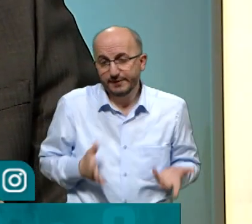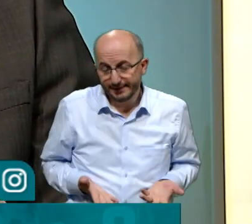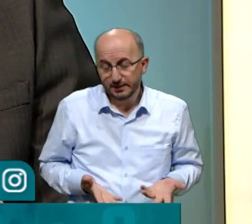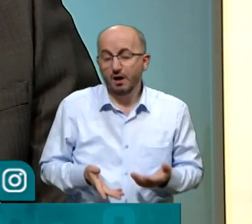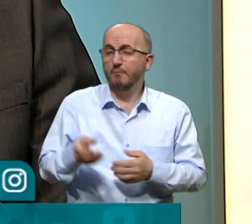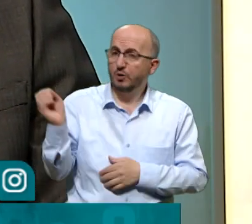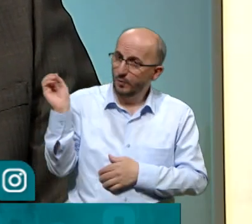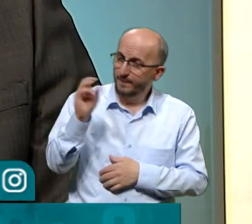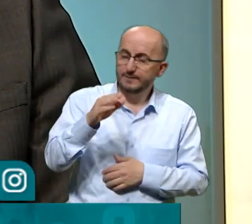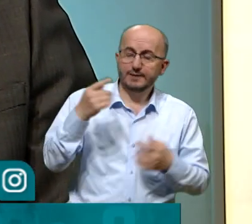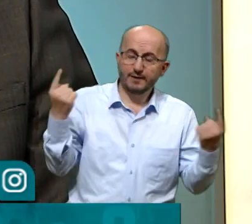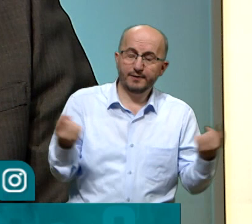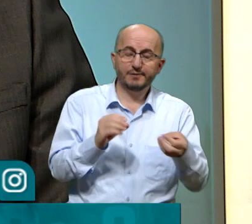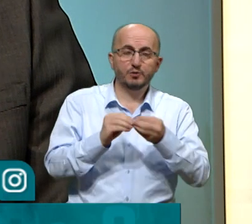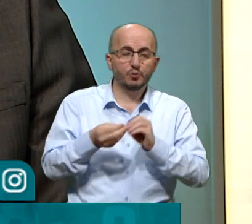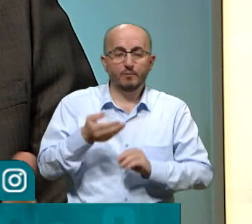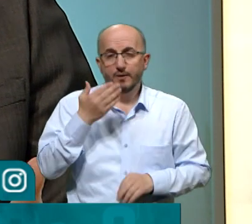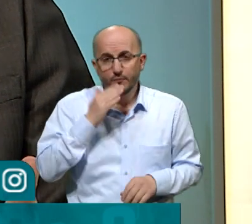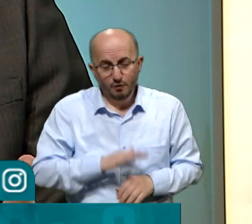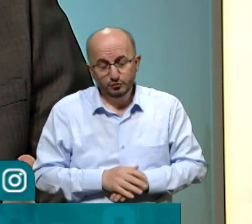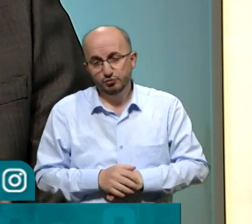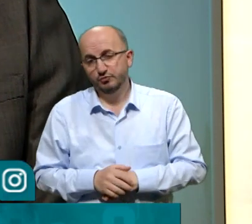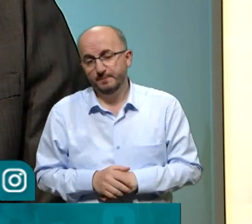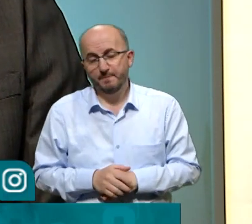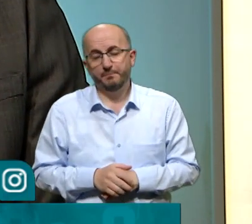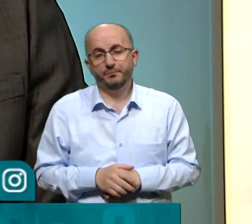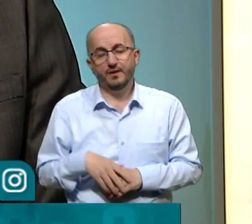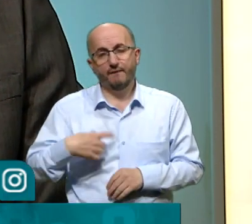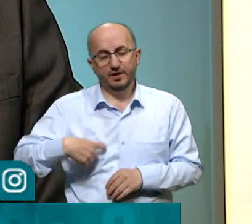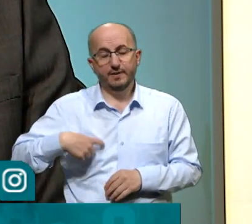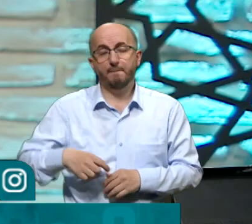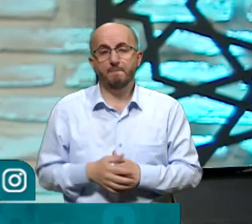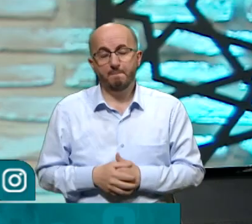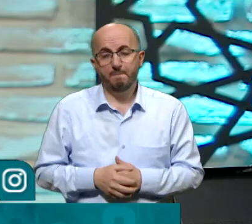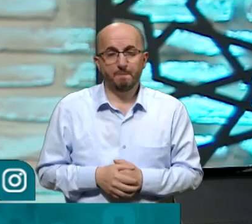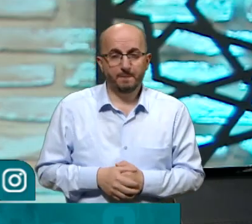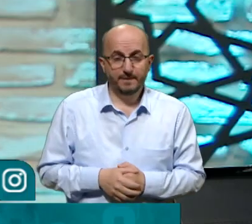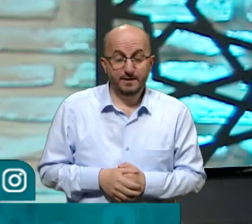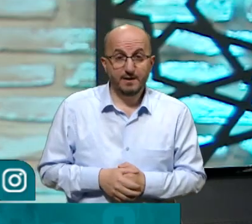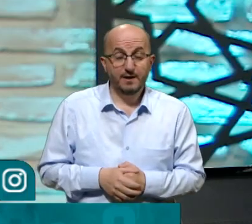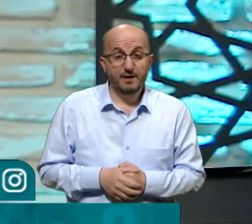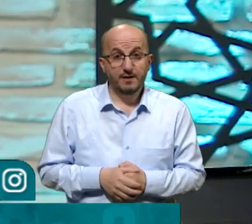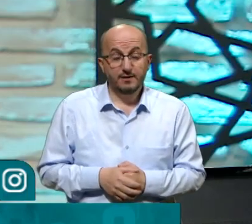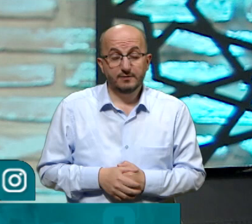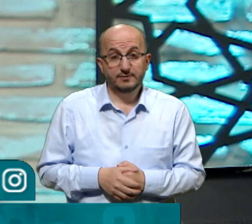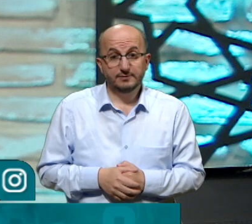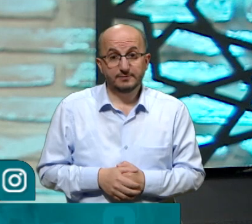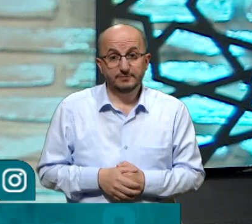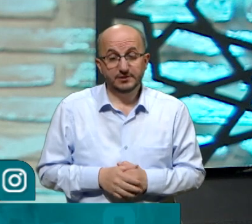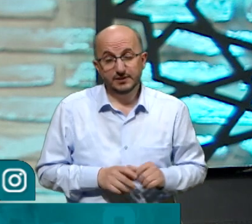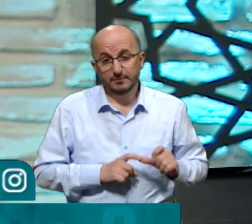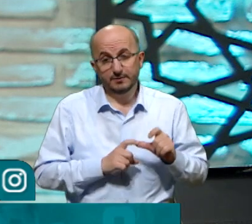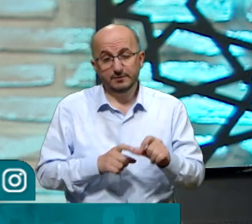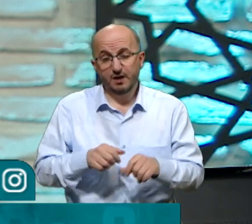ama gönderirse de herhangi bir sakınca var mıdır yoktur Ne öyledir sonuçta o Adem Bey'in de bir soru sor hocam